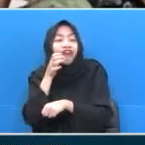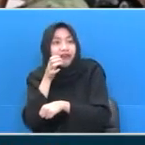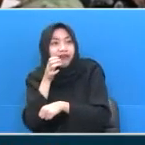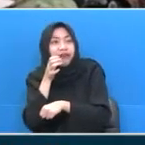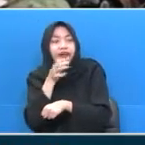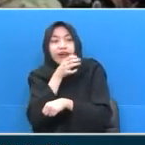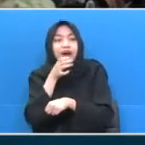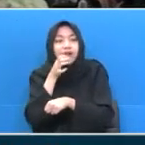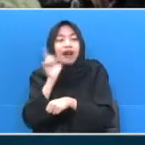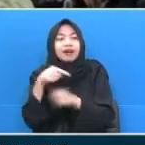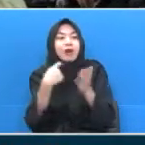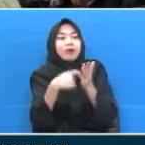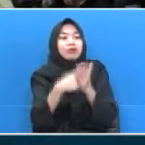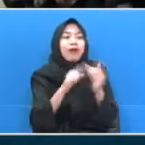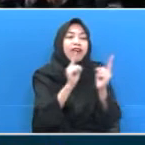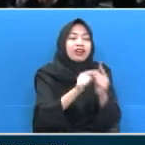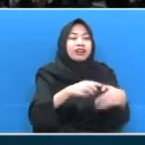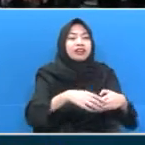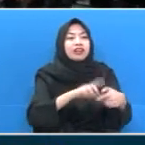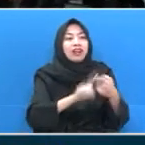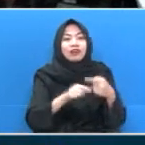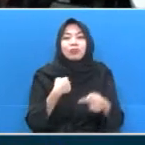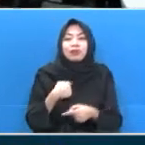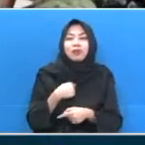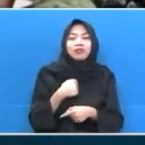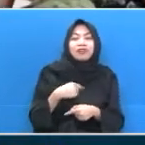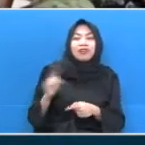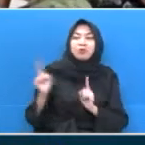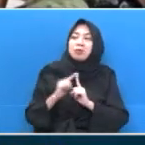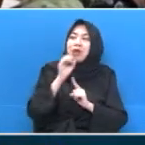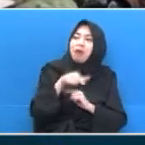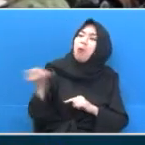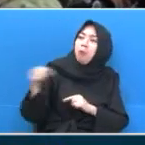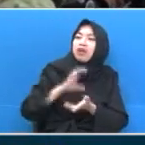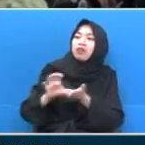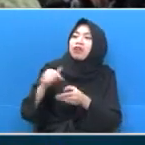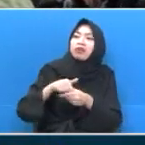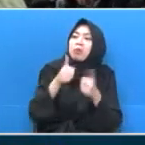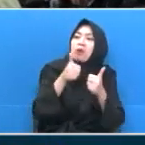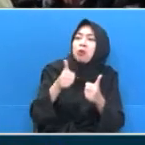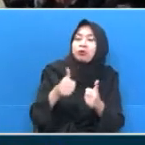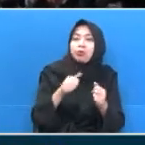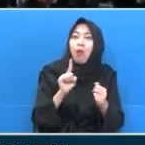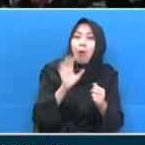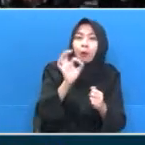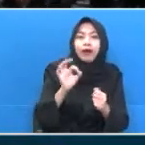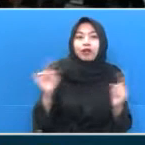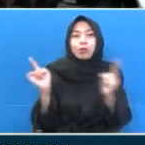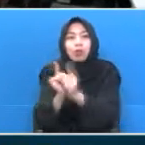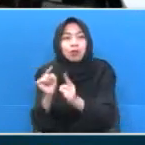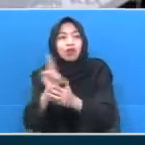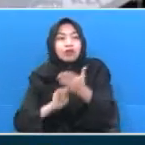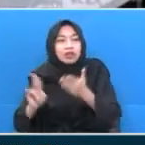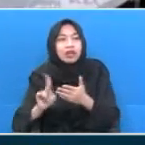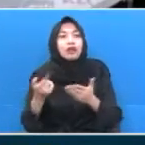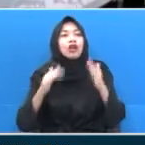kenal dengan beberapa mahasiswa mahasiswa menggedolakan disampaikan juga ke mahasiswa yang lain ada beberapa yang pertemuan di kampus ada yang